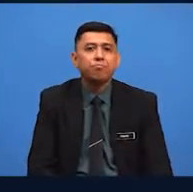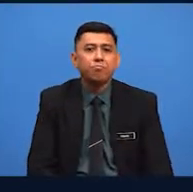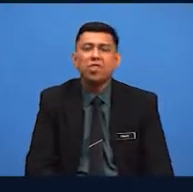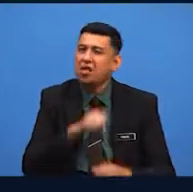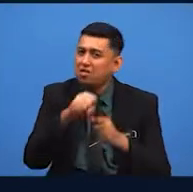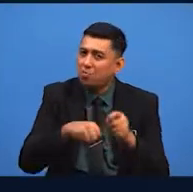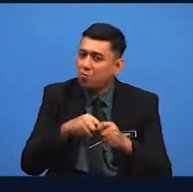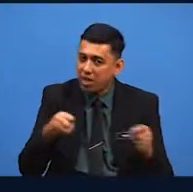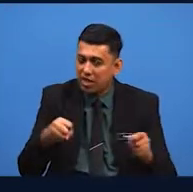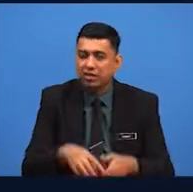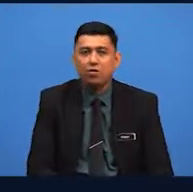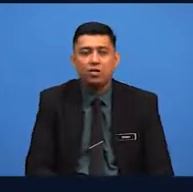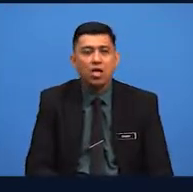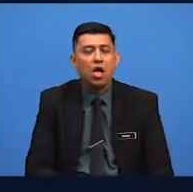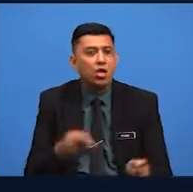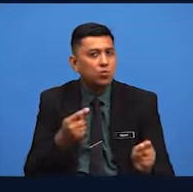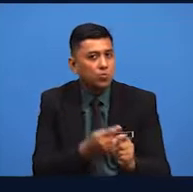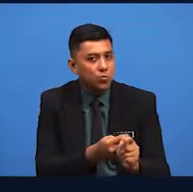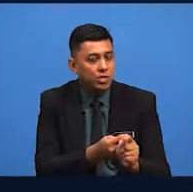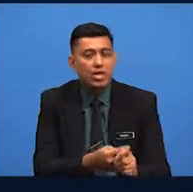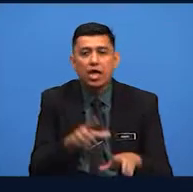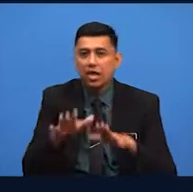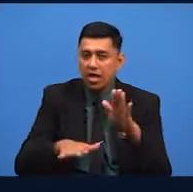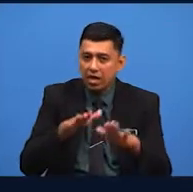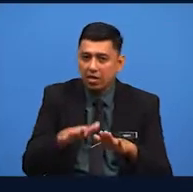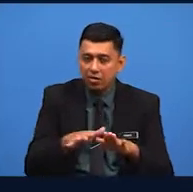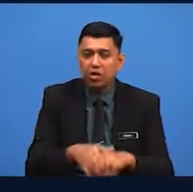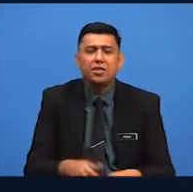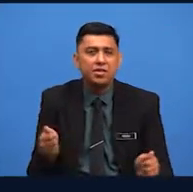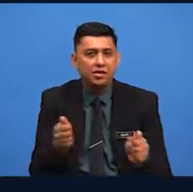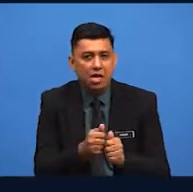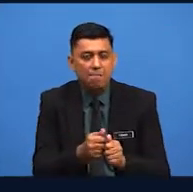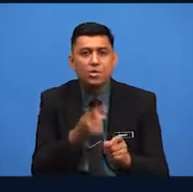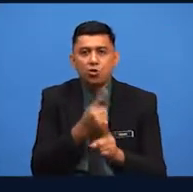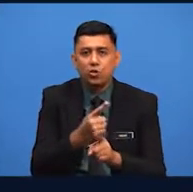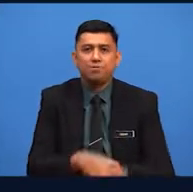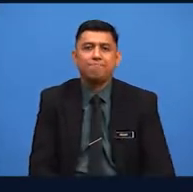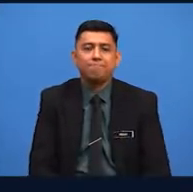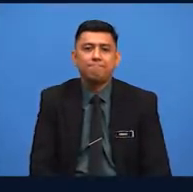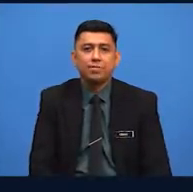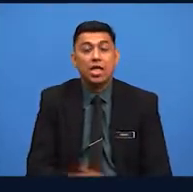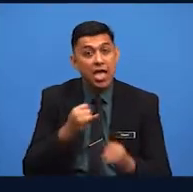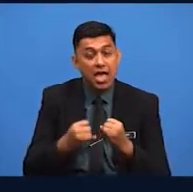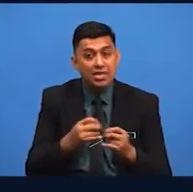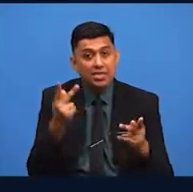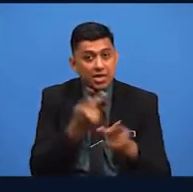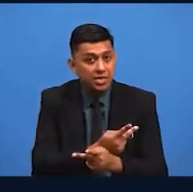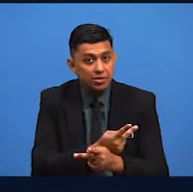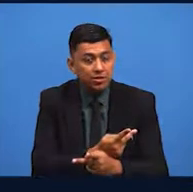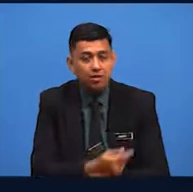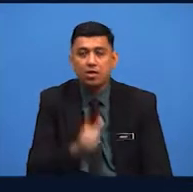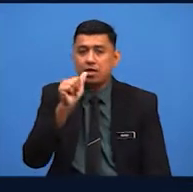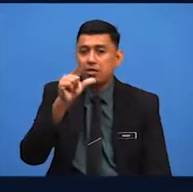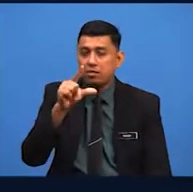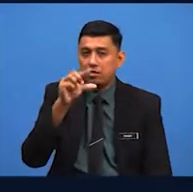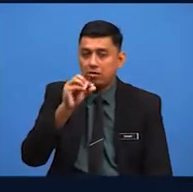Kesimpulannya, urutan langkah perlu dilakukan dengan betul. Akhir sekali,